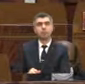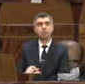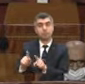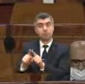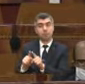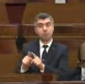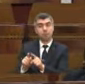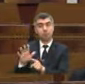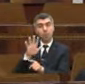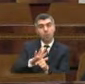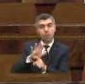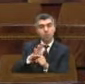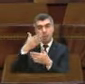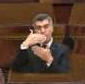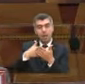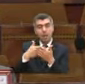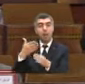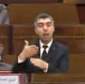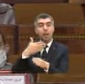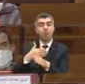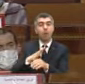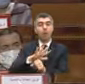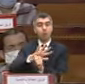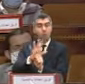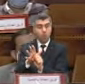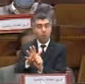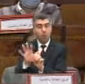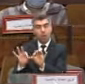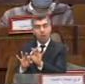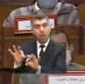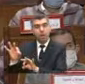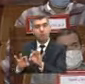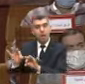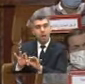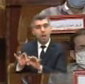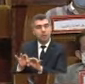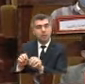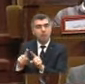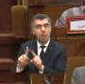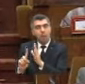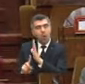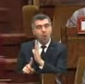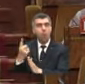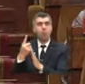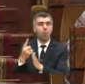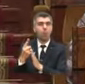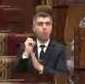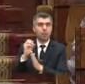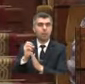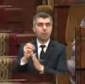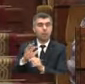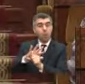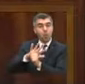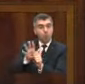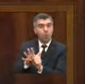كانت تعرفها بلادنا قبل حدوث الجائحة والإجراءات النوعية وغير المسبوقة التي اتخذت خلال فترة